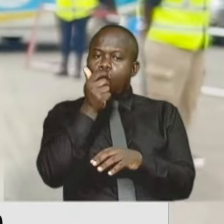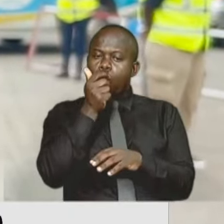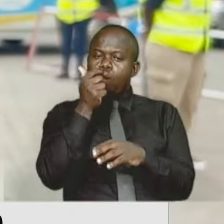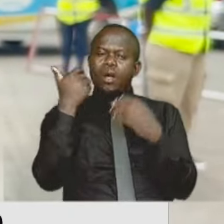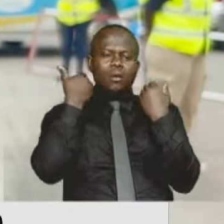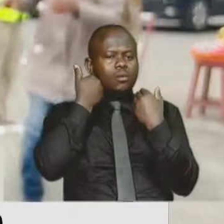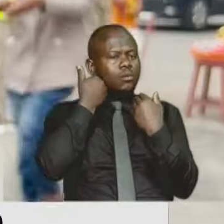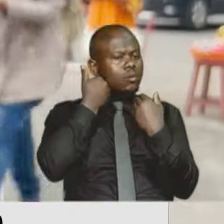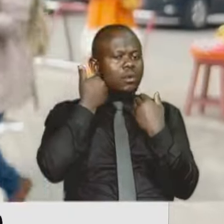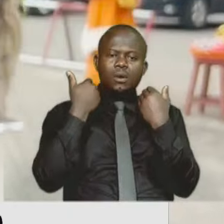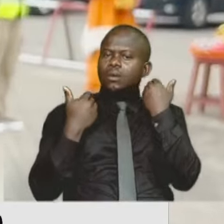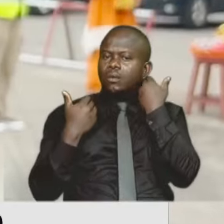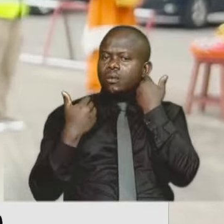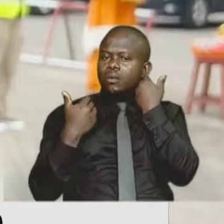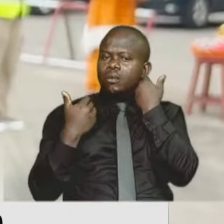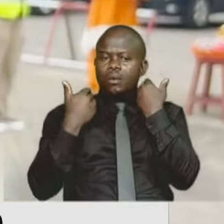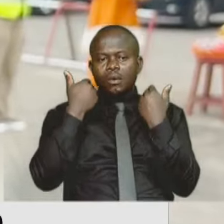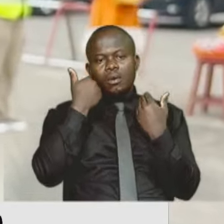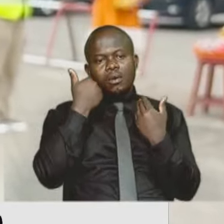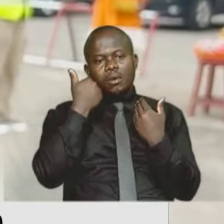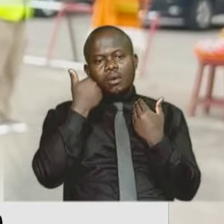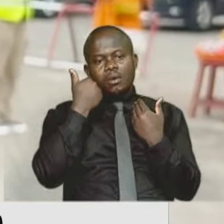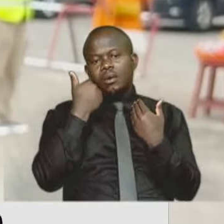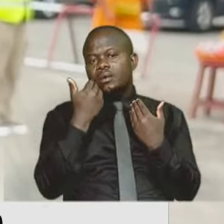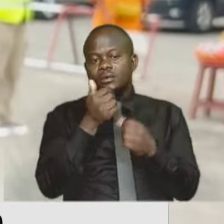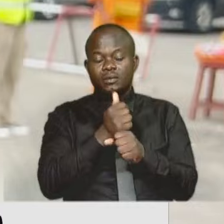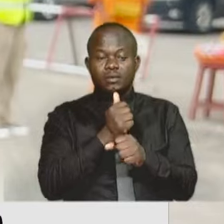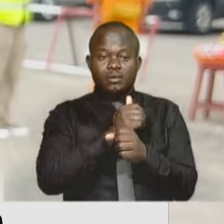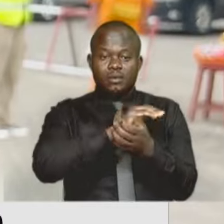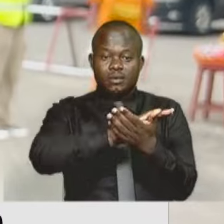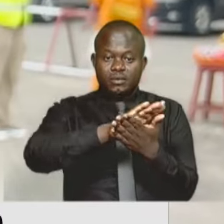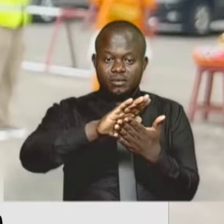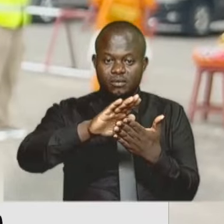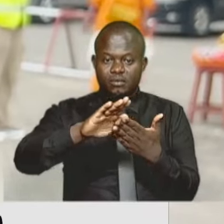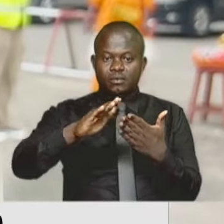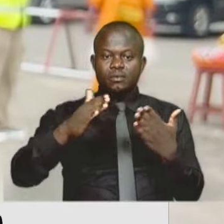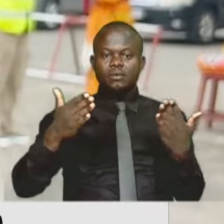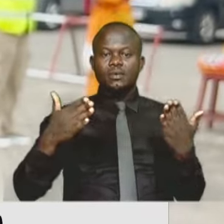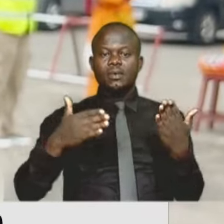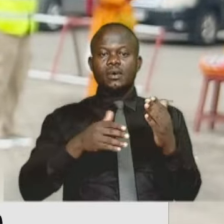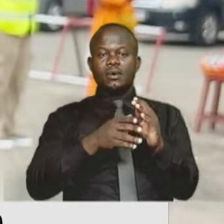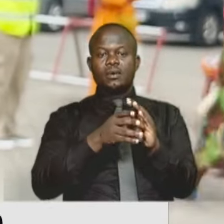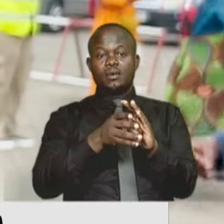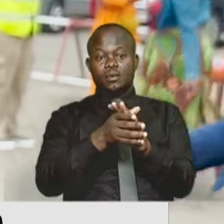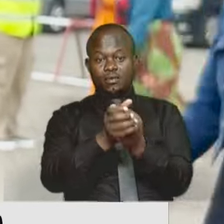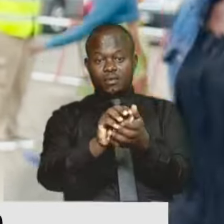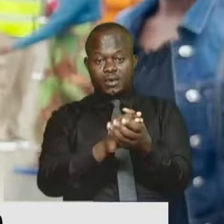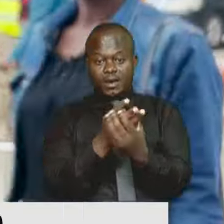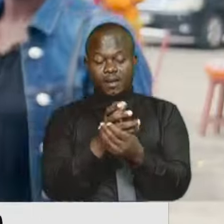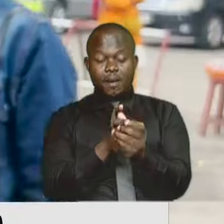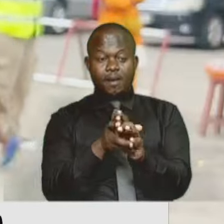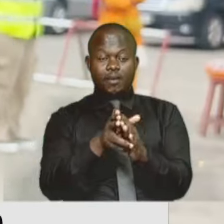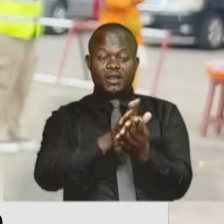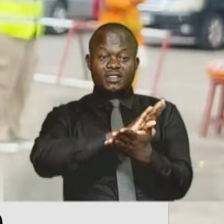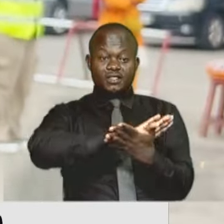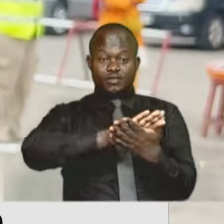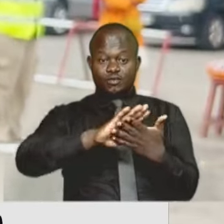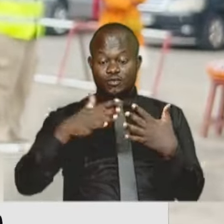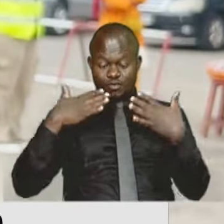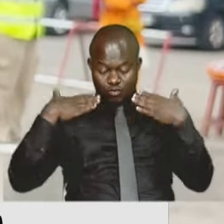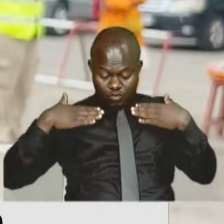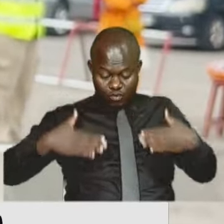umuriro cyane. Ariko tubwira ngo gukora isuku gukaraba tukagira isuku ku mubiri